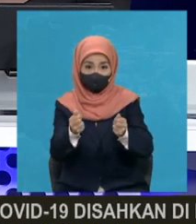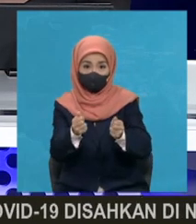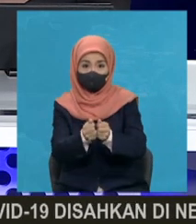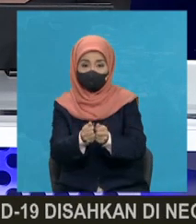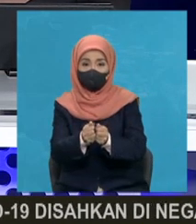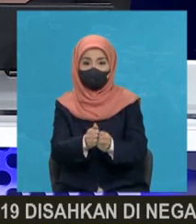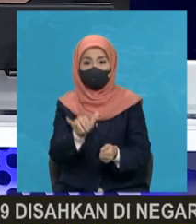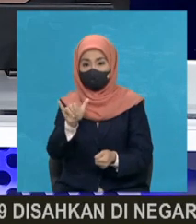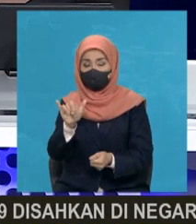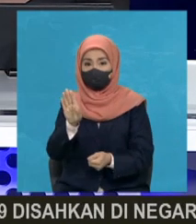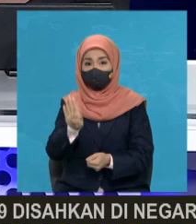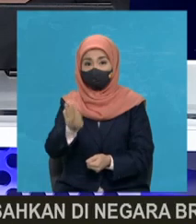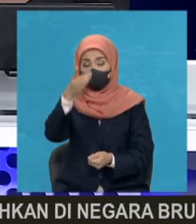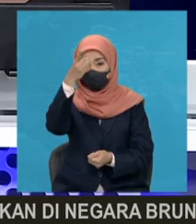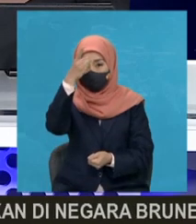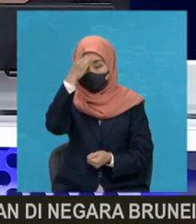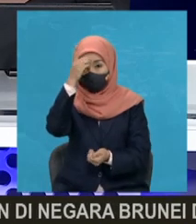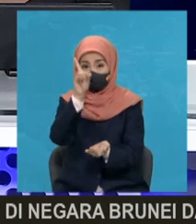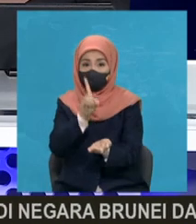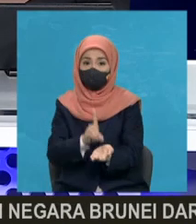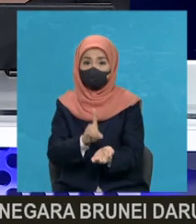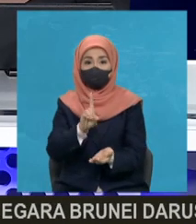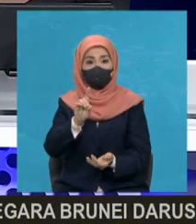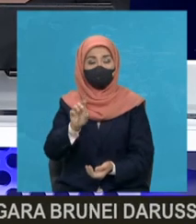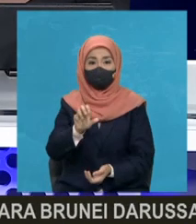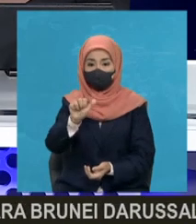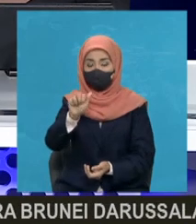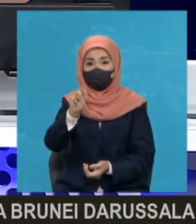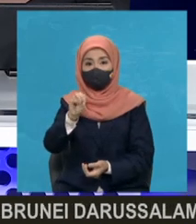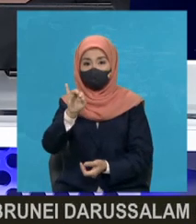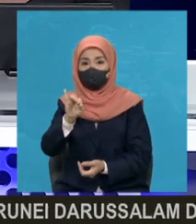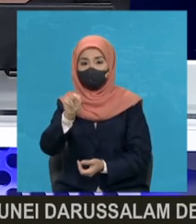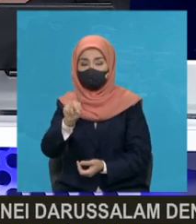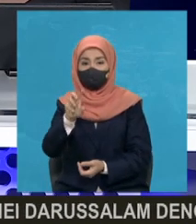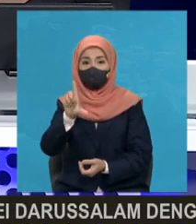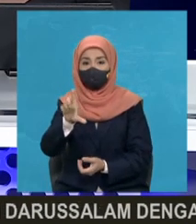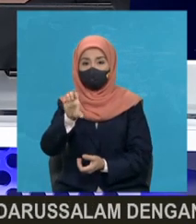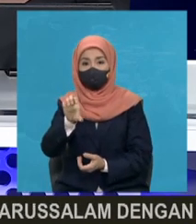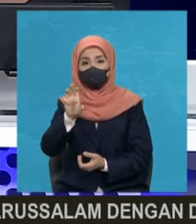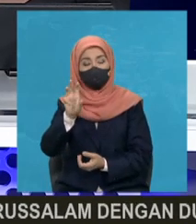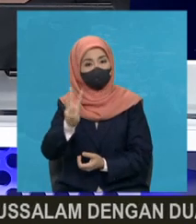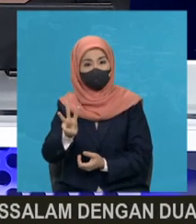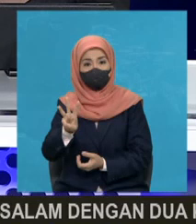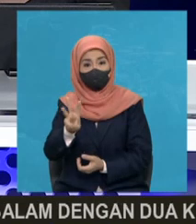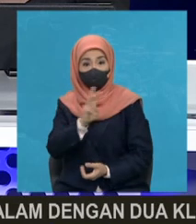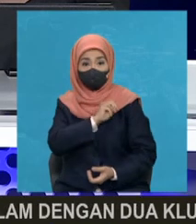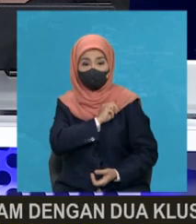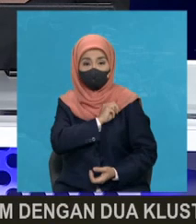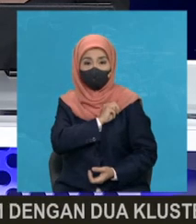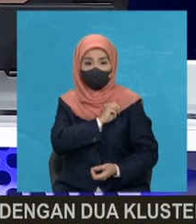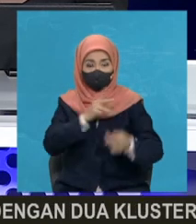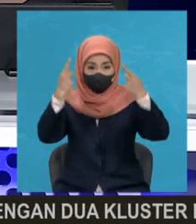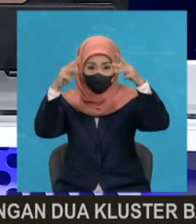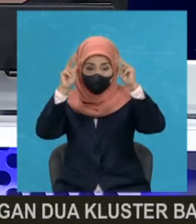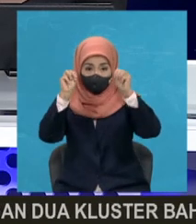sebut yang terhormat Dato Sri Setyo Doctor awal Haji Muhammad Amil You bin Abdulloh menteri di jabatan Perdana Menteri dan